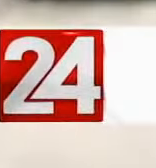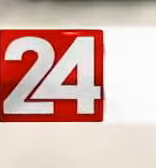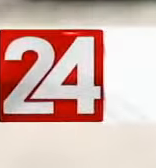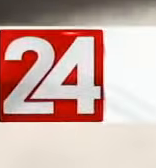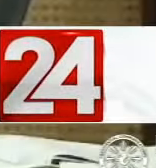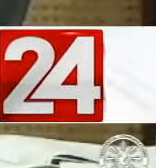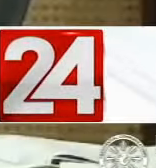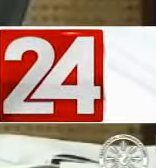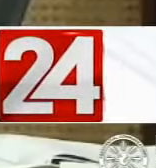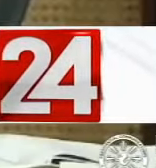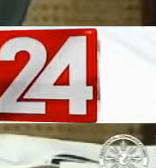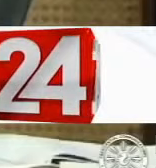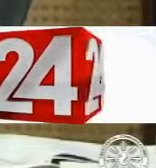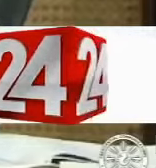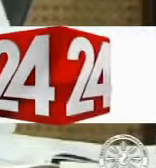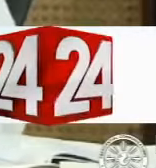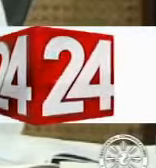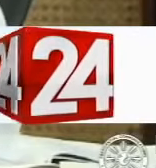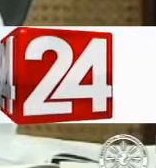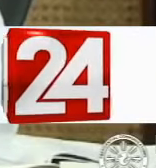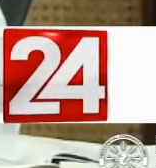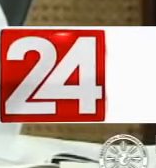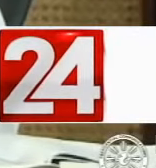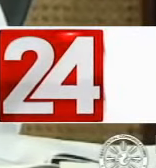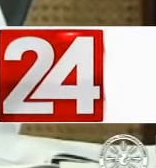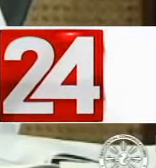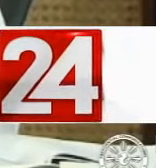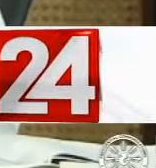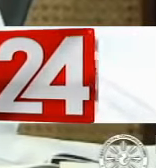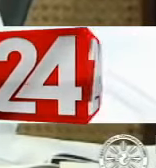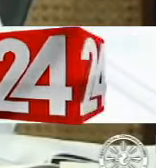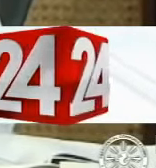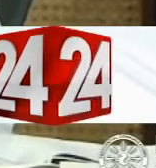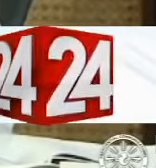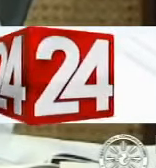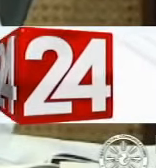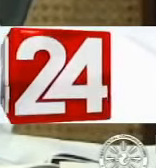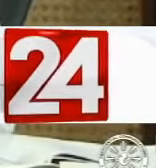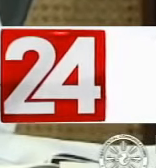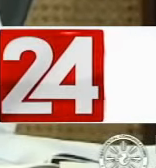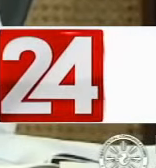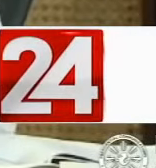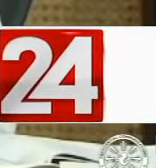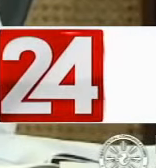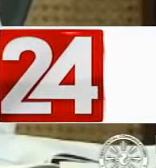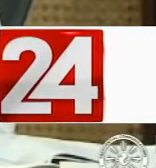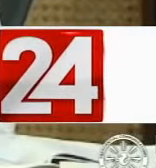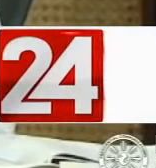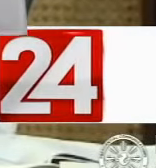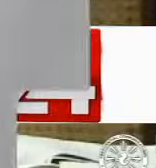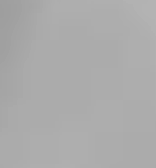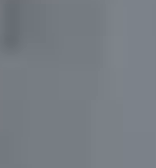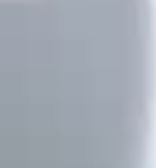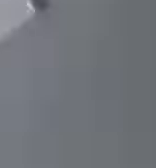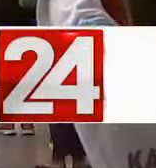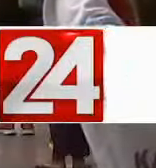ng bahay. Barangay Captains, you are put on notice.